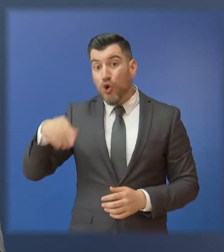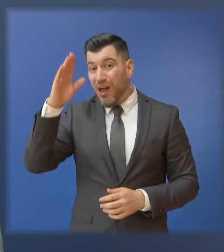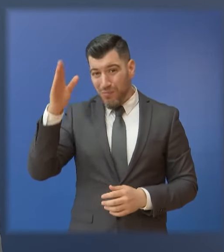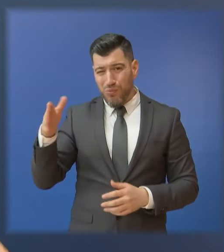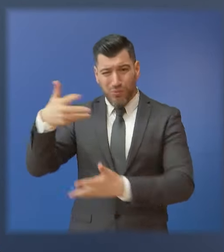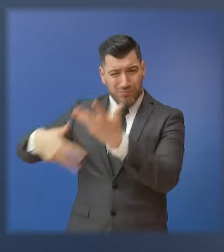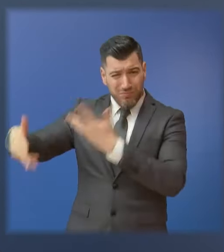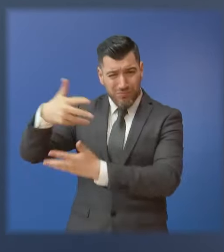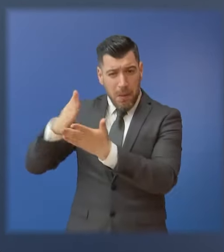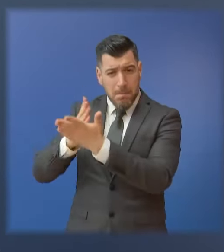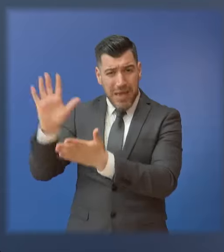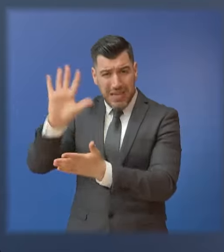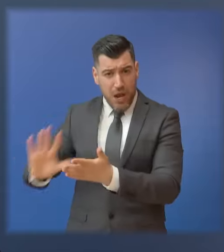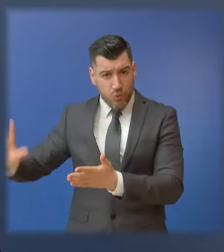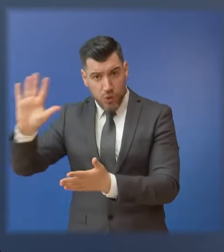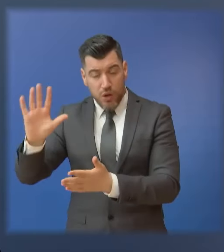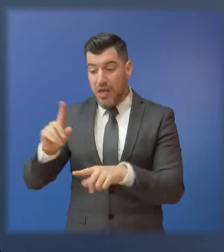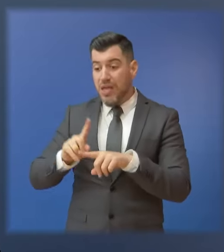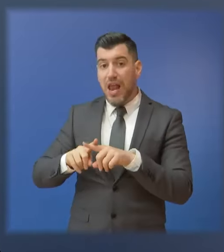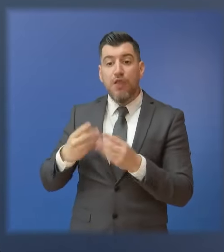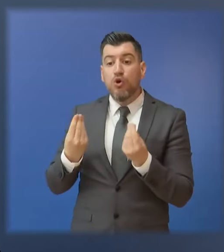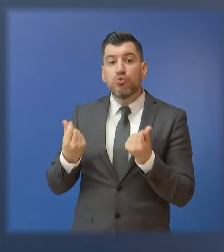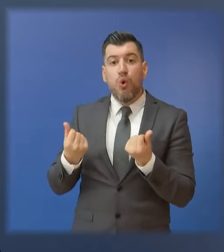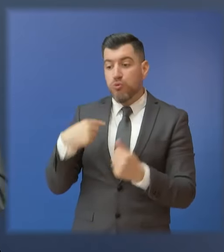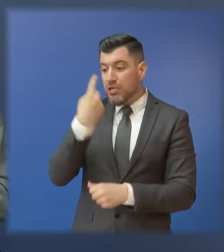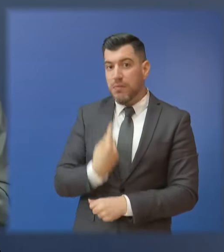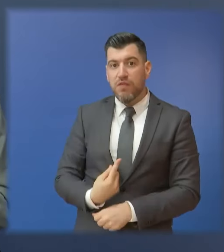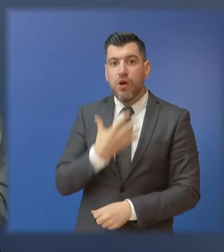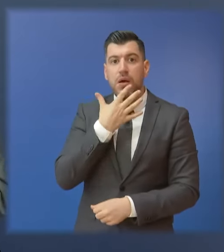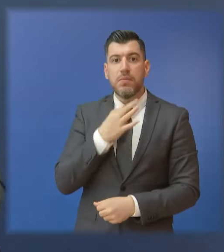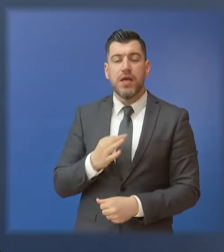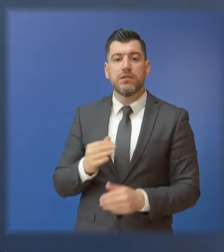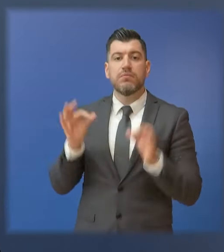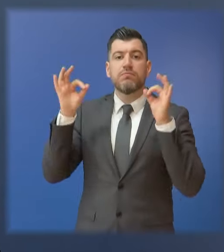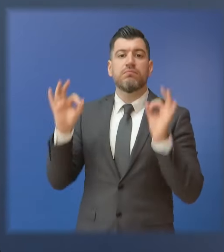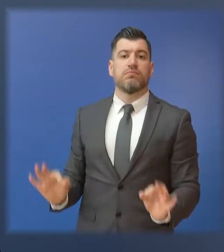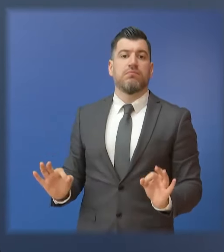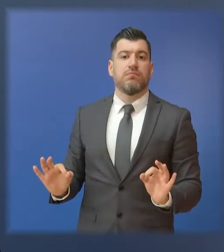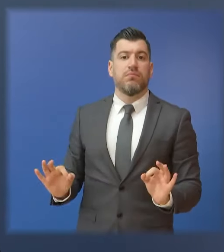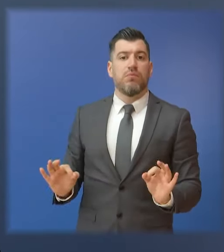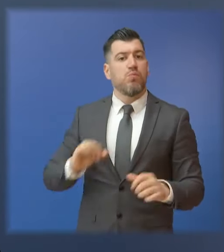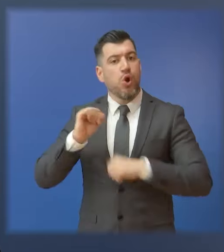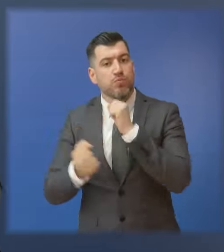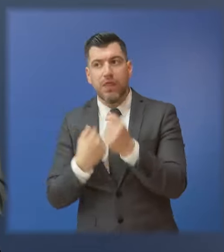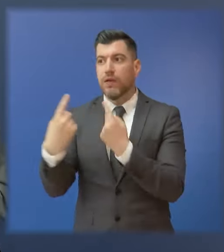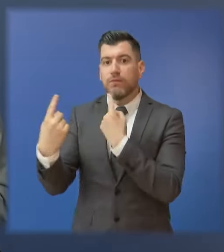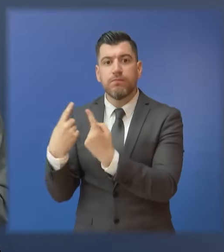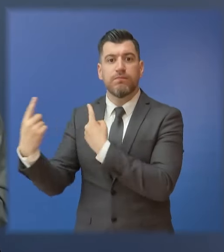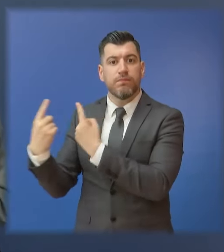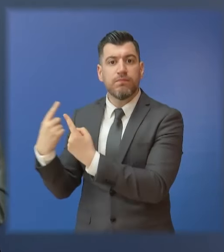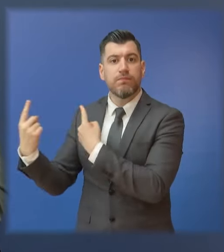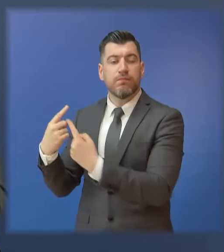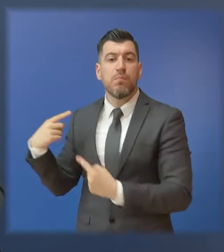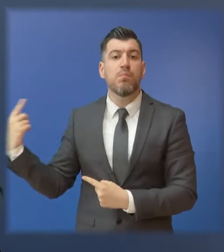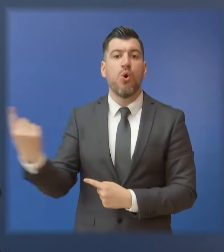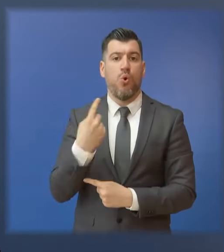στάση αρχής η οποία εκτιμάται από όλα τα εμπλεκόμενα μέρη και για το λόγο αυτό διατηρεί ανοιχτούς όλους τους διάλο ς επικοινωνίας χωρίς να έχει έρθει